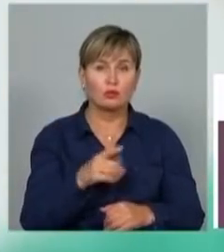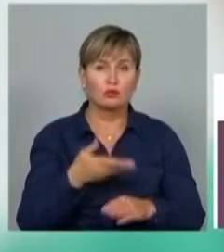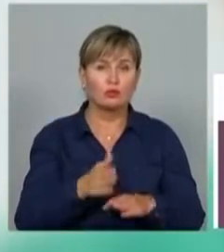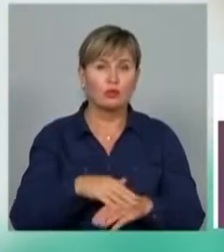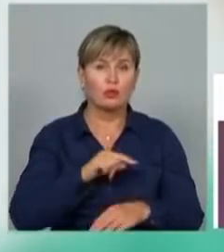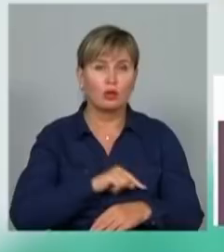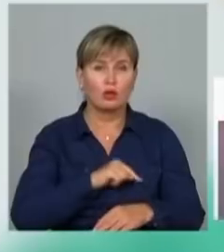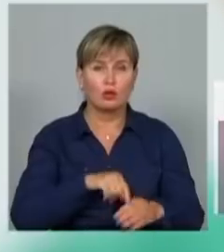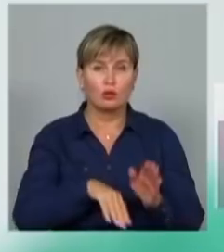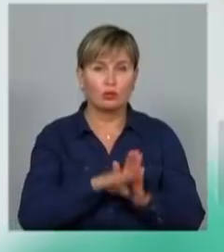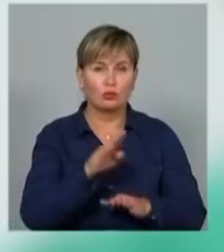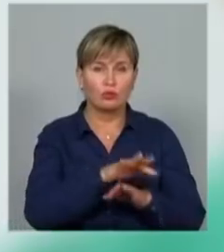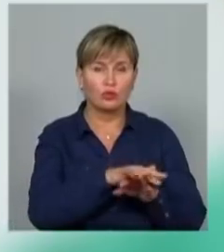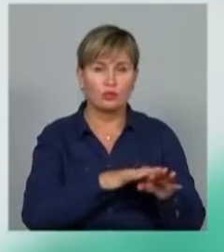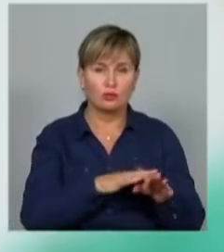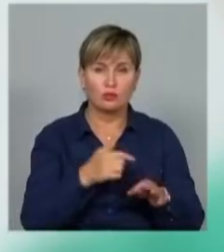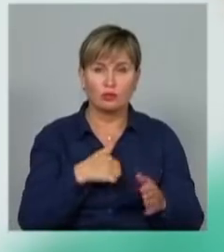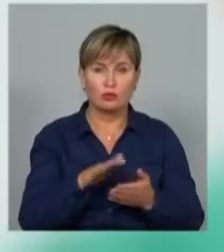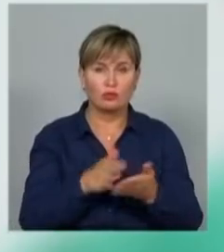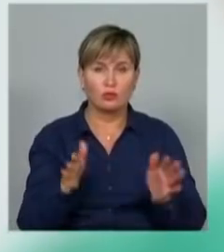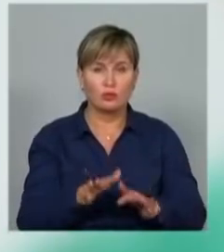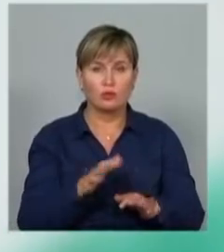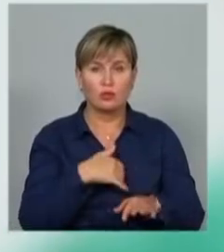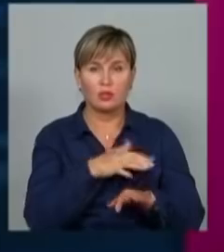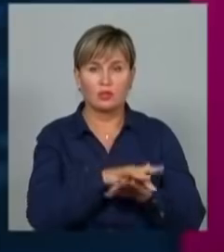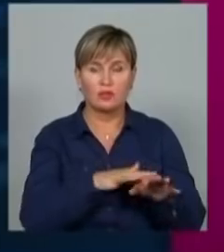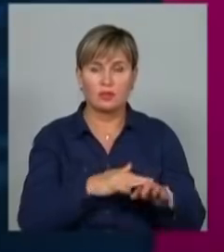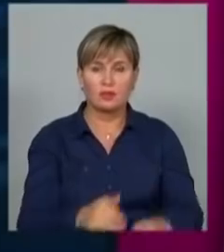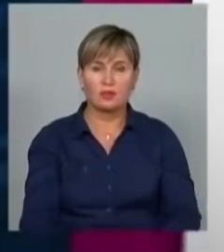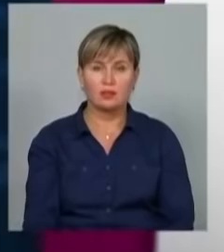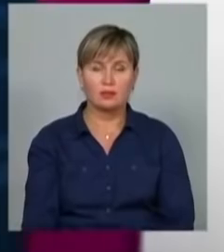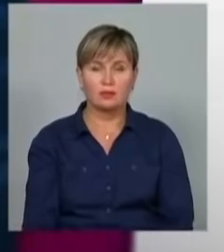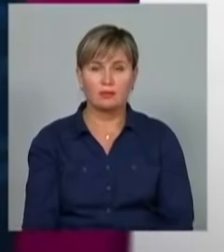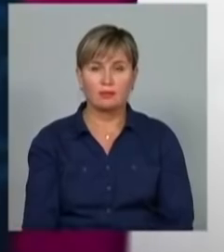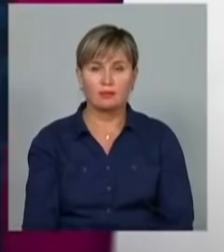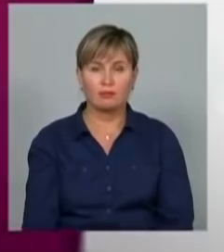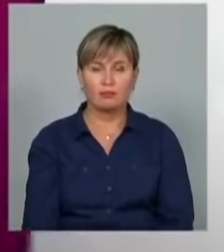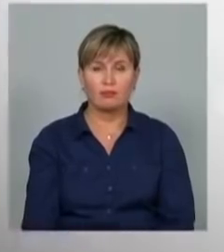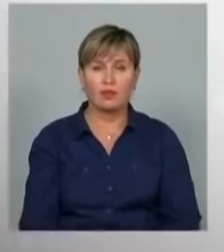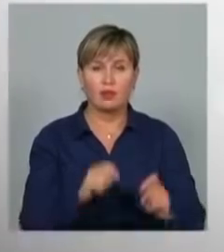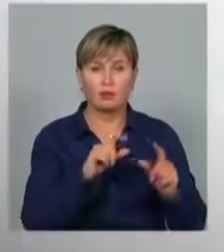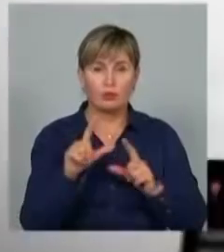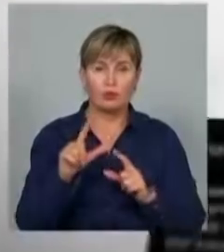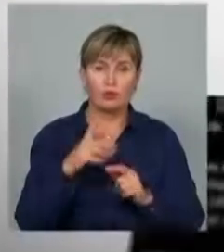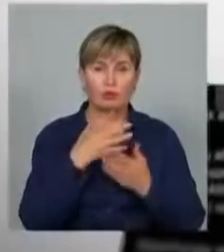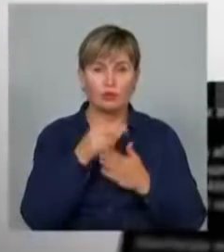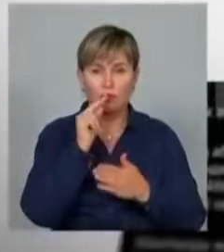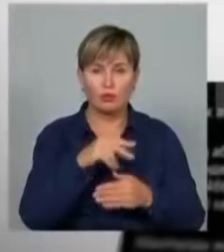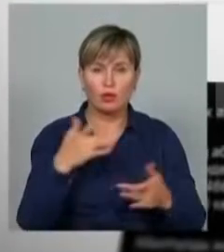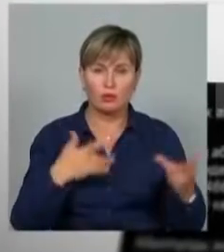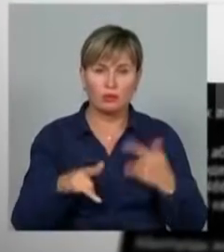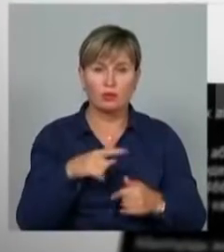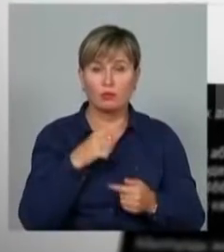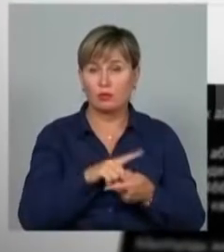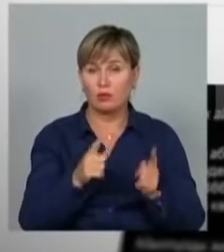и лучше бы мне извиниться перед ней. Мне ничего не оставалось, кроме как извиниться. А вот блогер свою вину отрицает и заявляет, что,